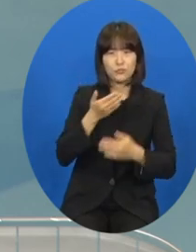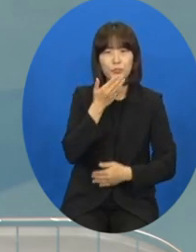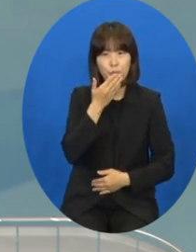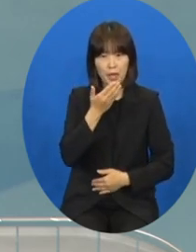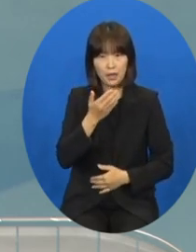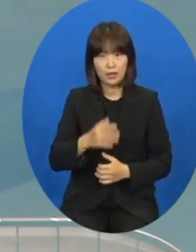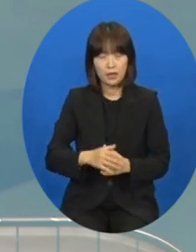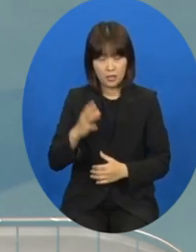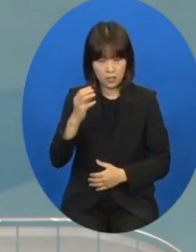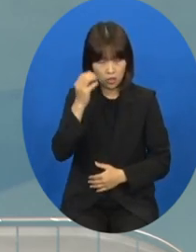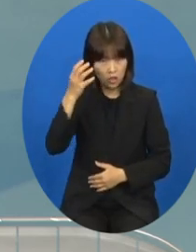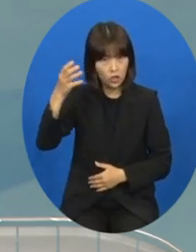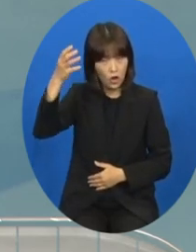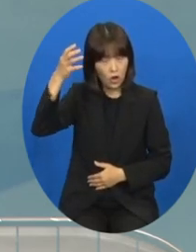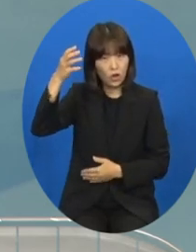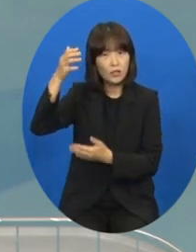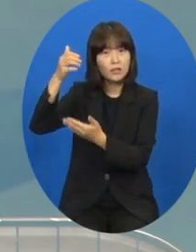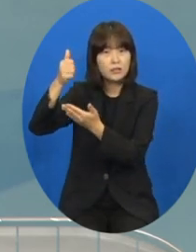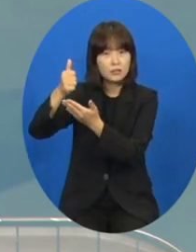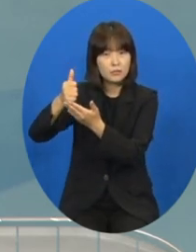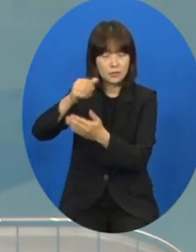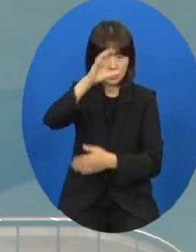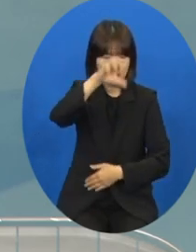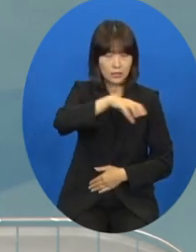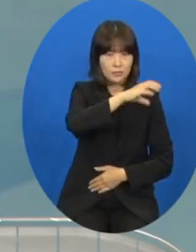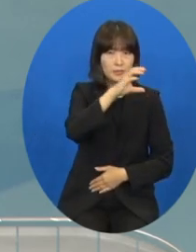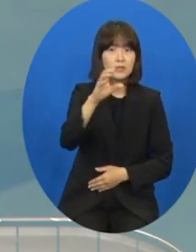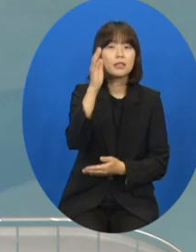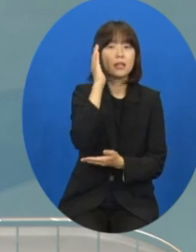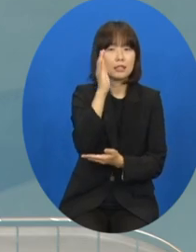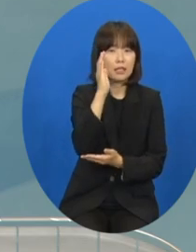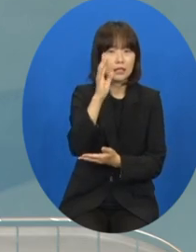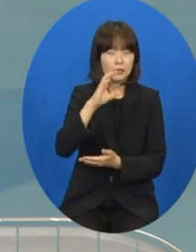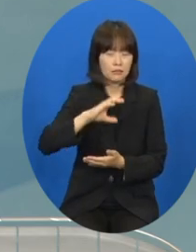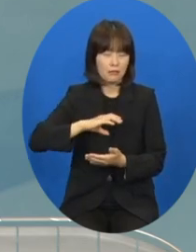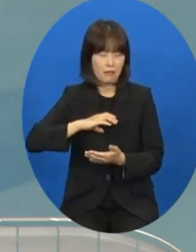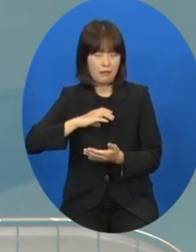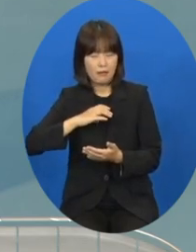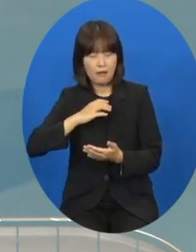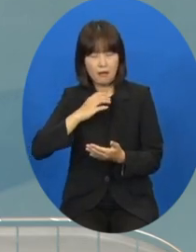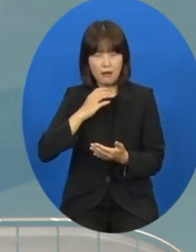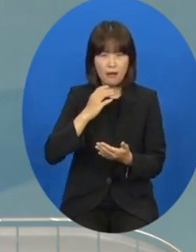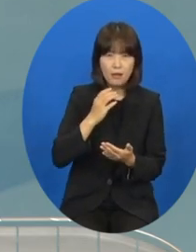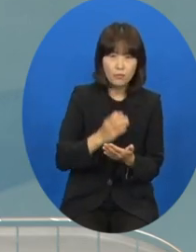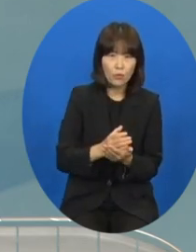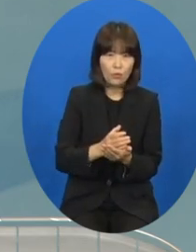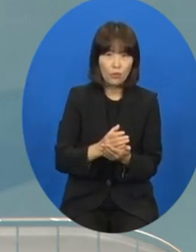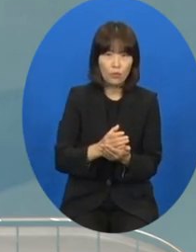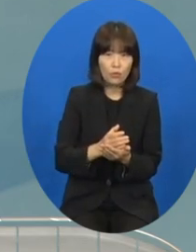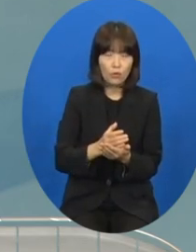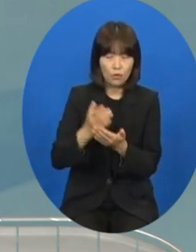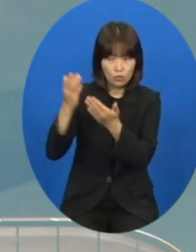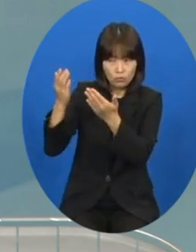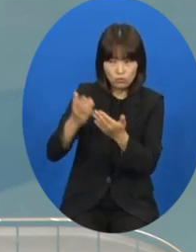성령께서 이 십자가의 이야기에 감동하시기 시작하시면